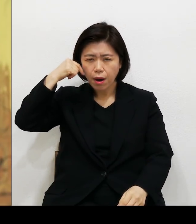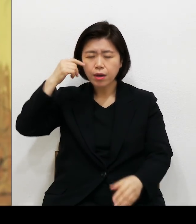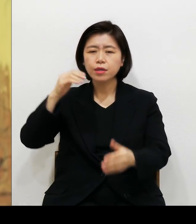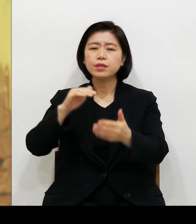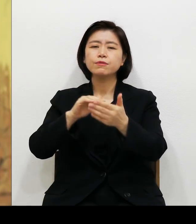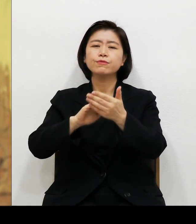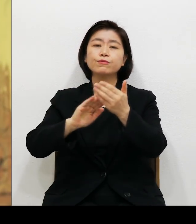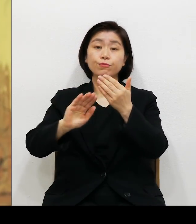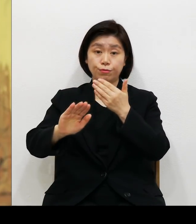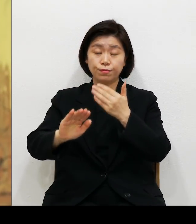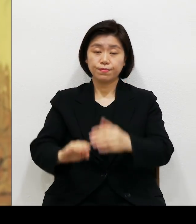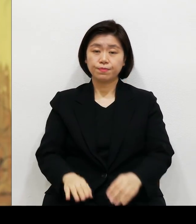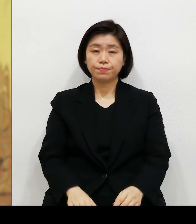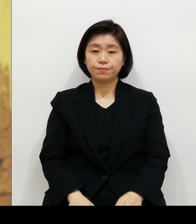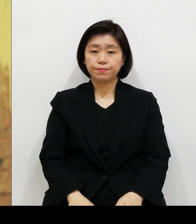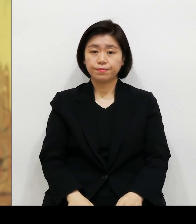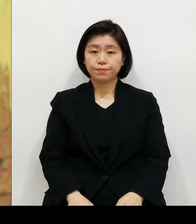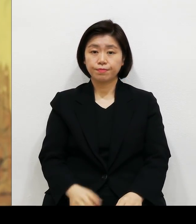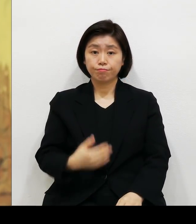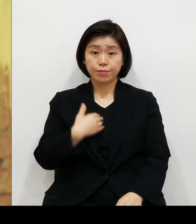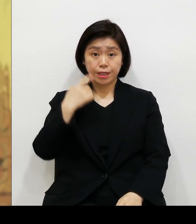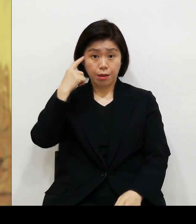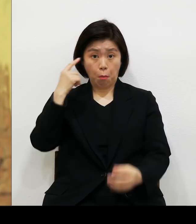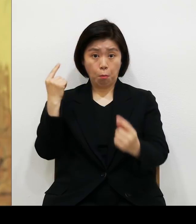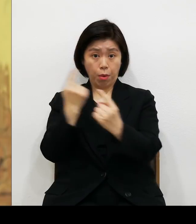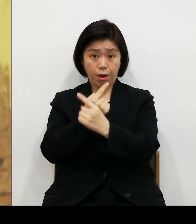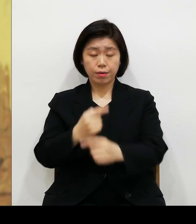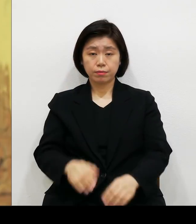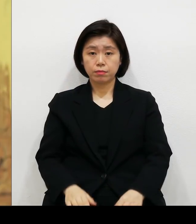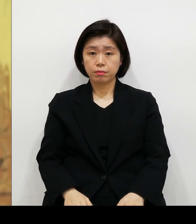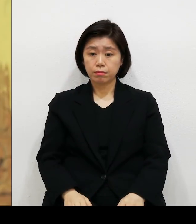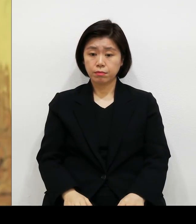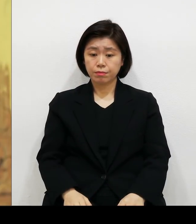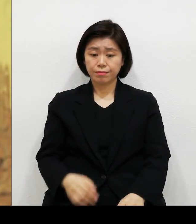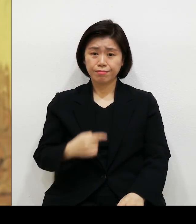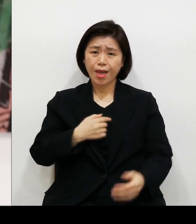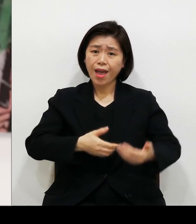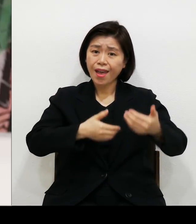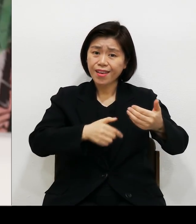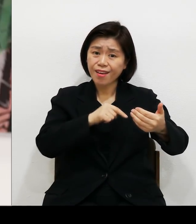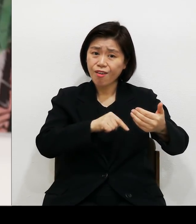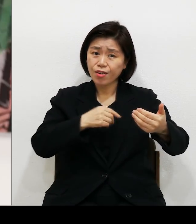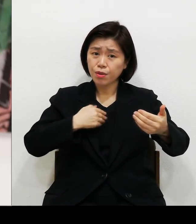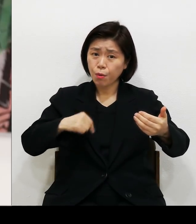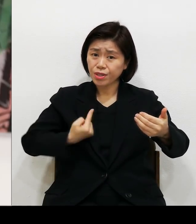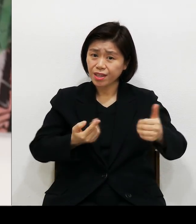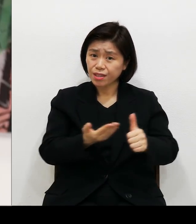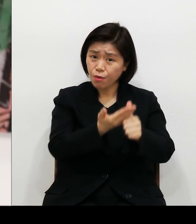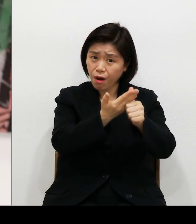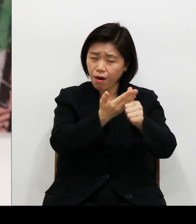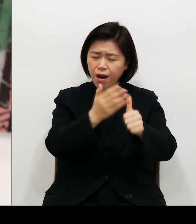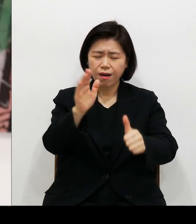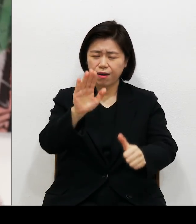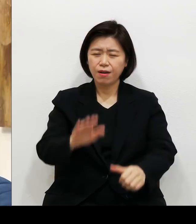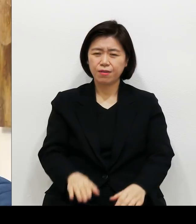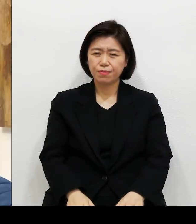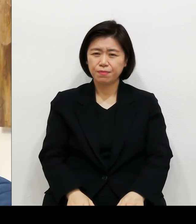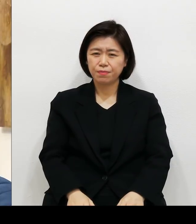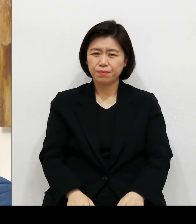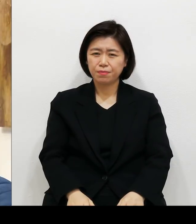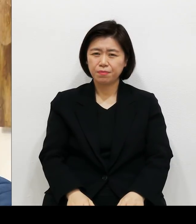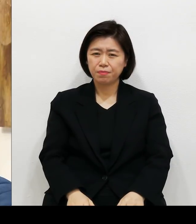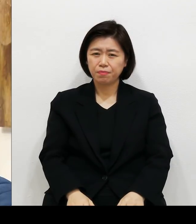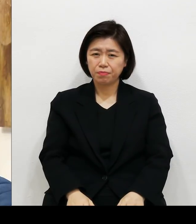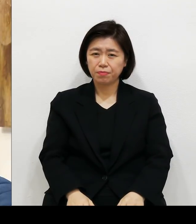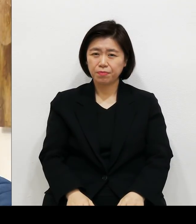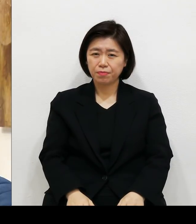존재를 다시 생각하게 되면서 네. 그 말씀을 했잖아요. 이 애기 내가 혼자 키우는 거 아니라고. 음. 그래서 그 아기한테